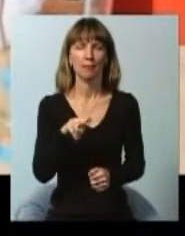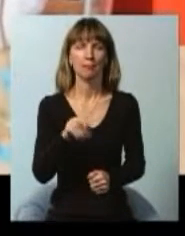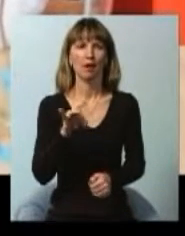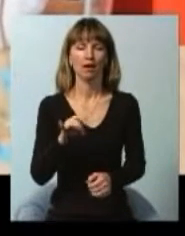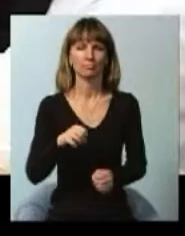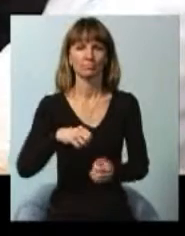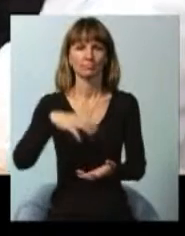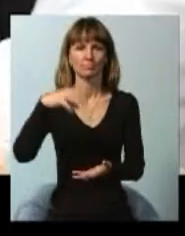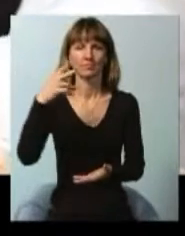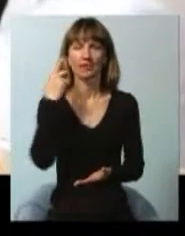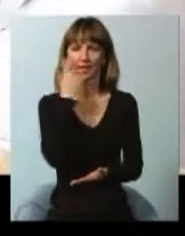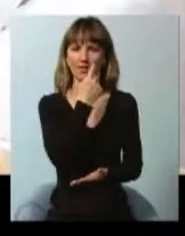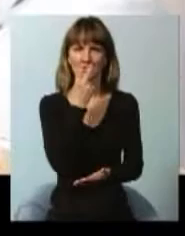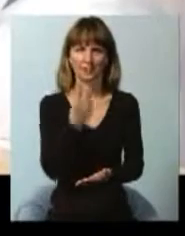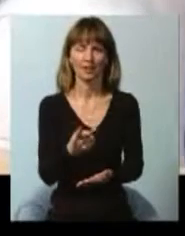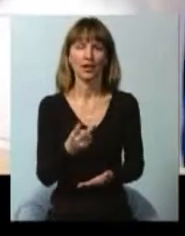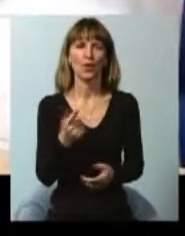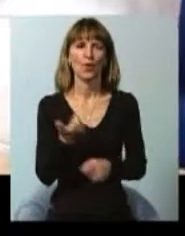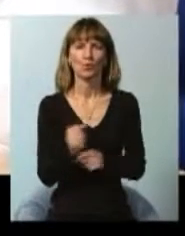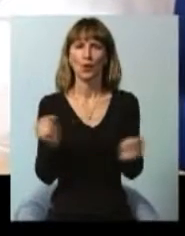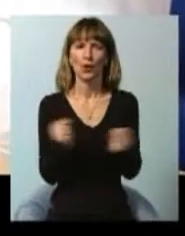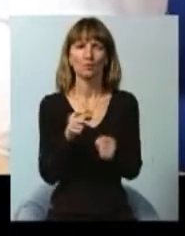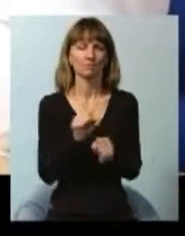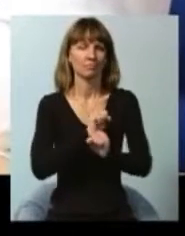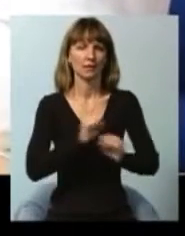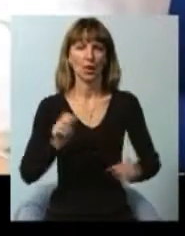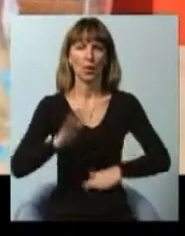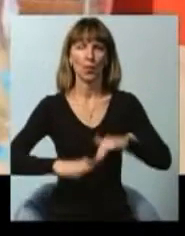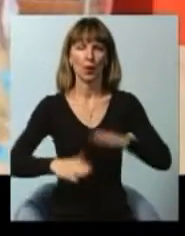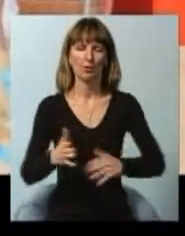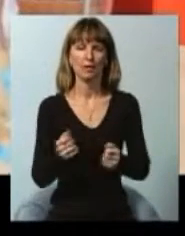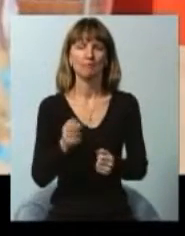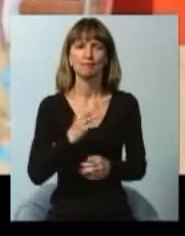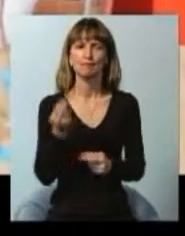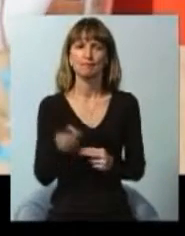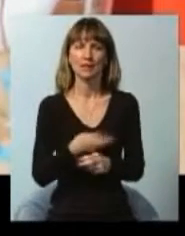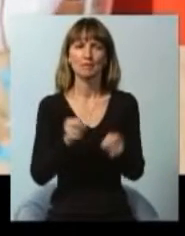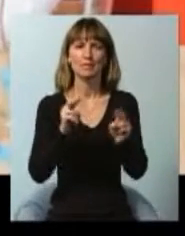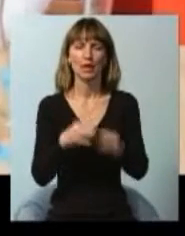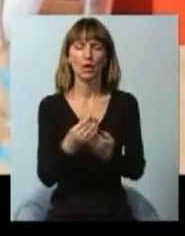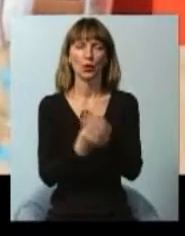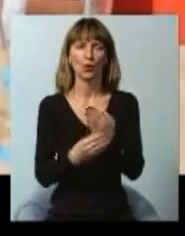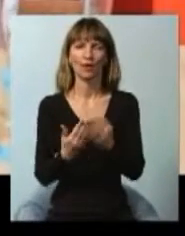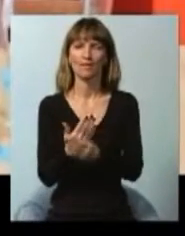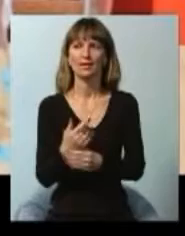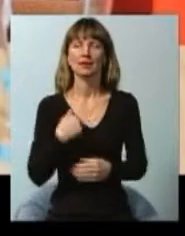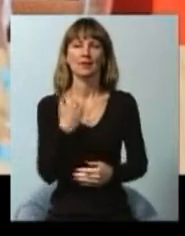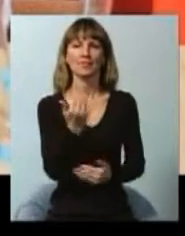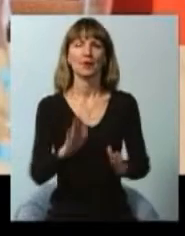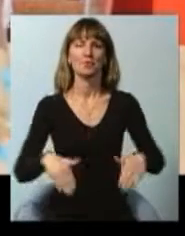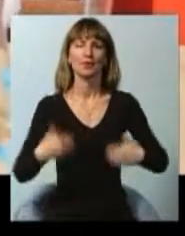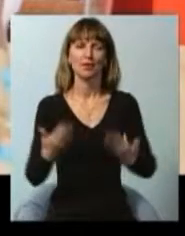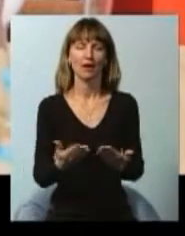на очах. І він дуже-дуже холодний, його не можна брати руками без спеціальних рукавичок. Отже, я вам пропоную